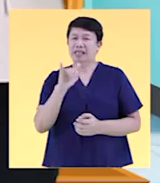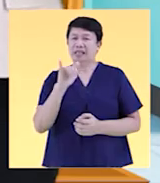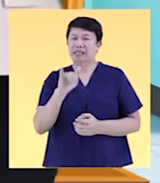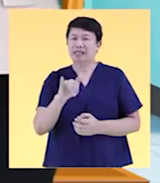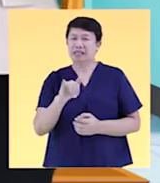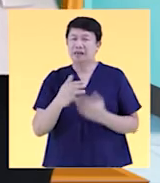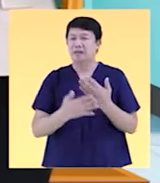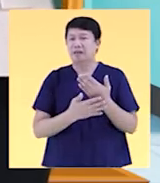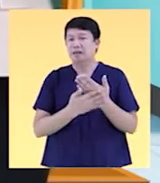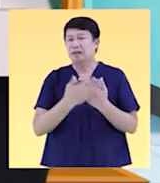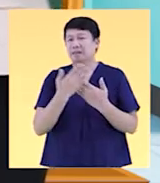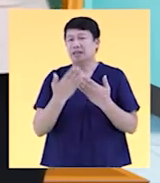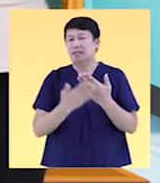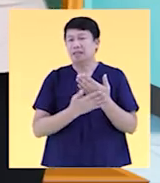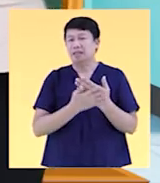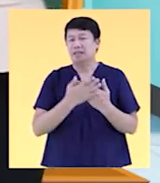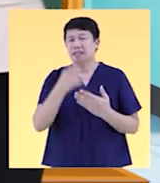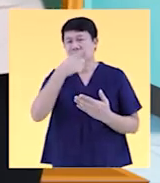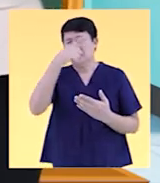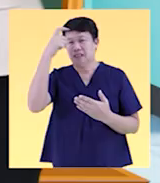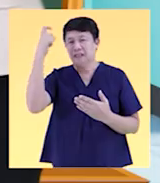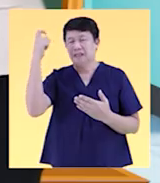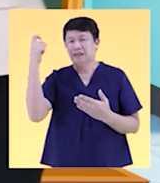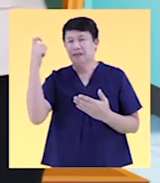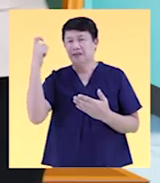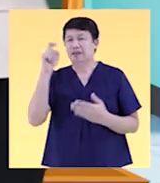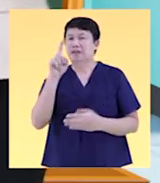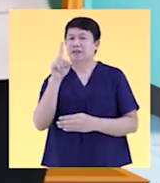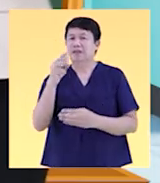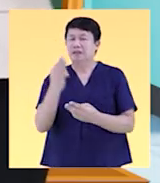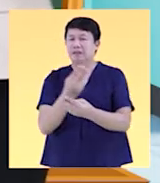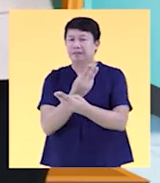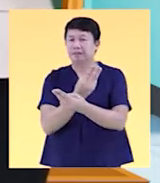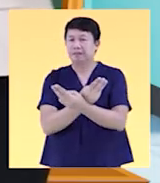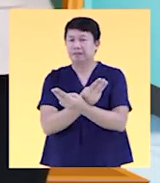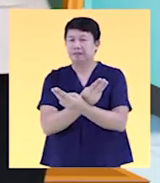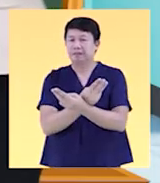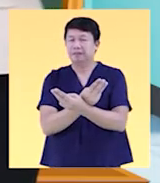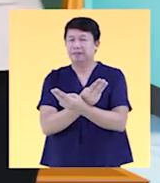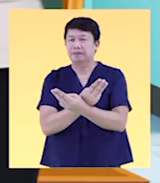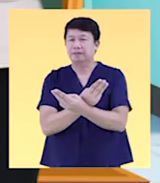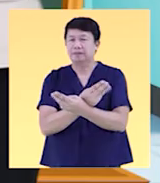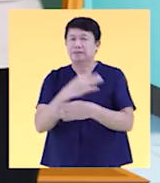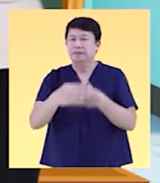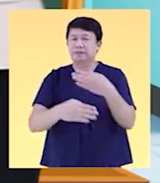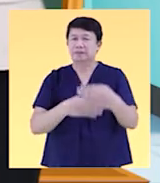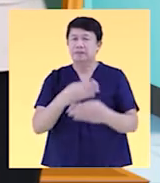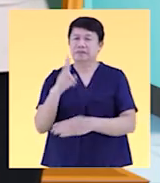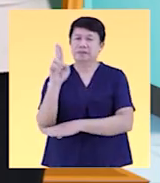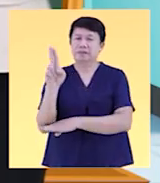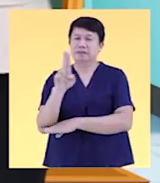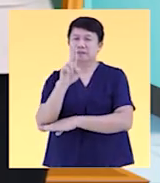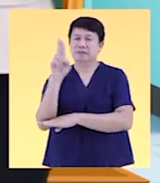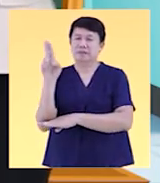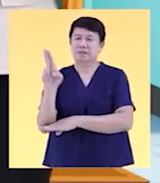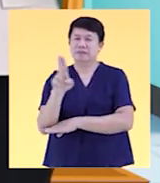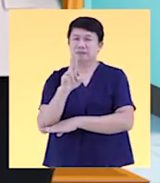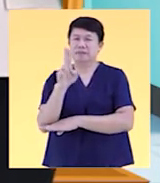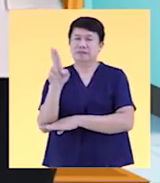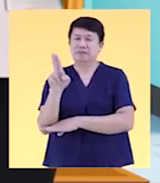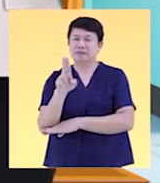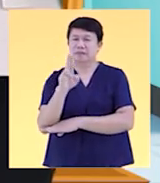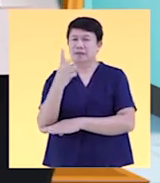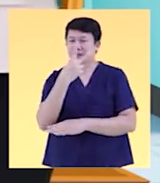Oo, naging madali ito dahil iisang mathematical operation lamang ang ginamit